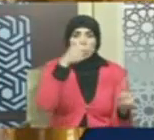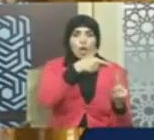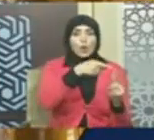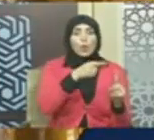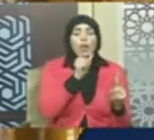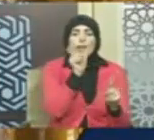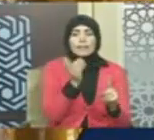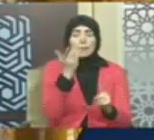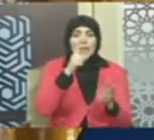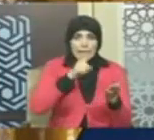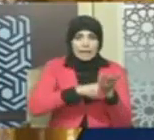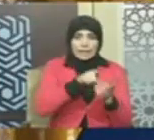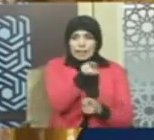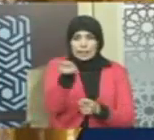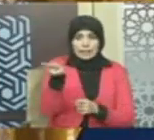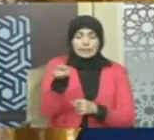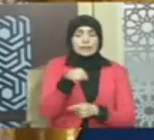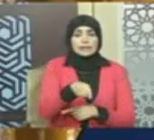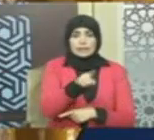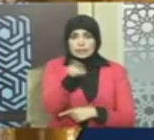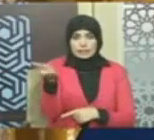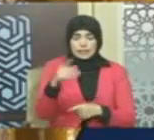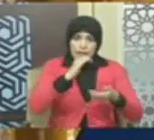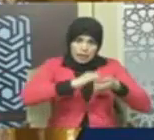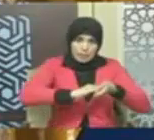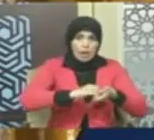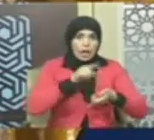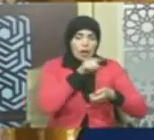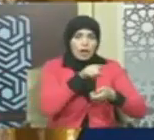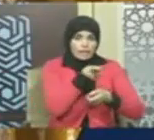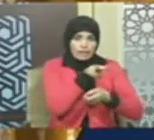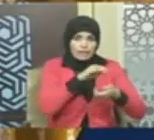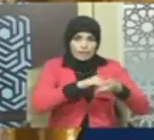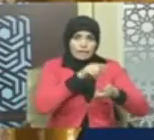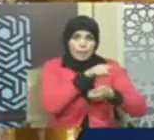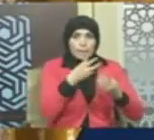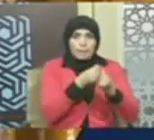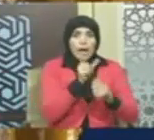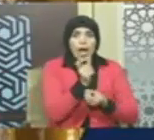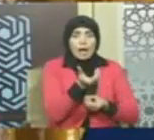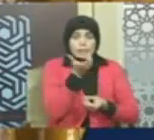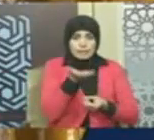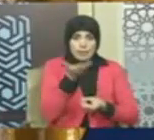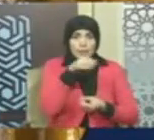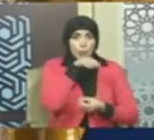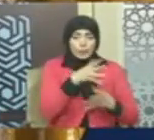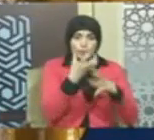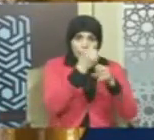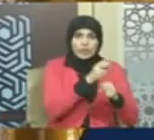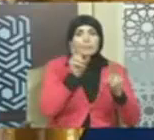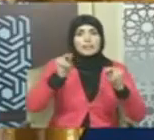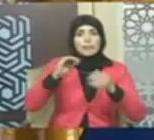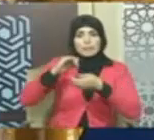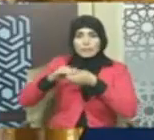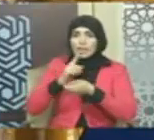إن الذين يبايعونك إنما يبايعون الله،